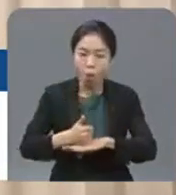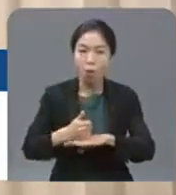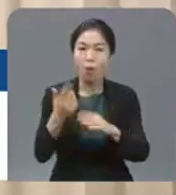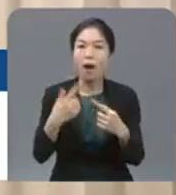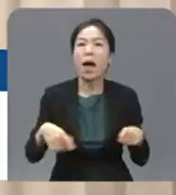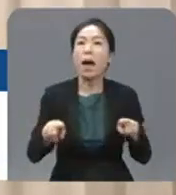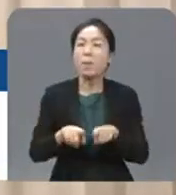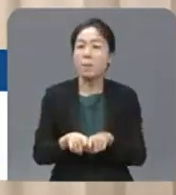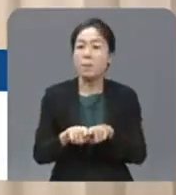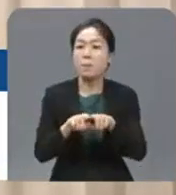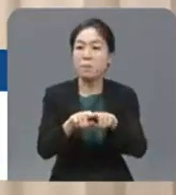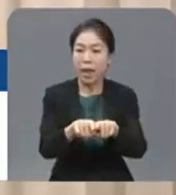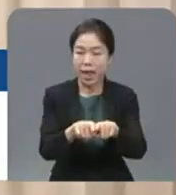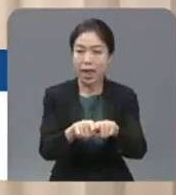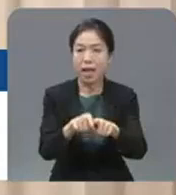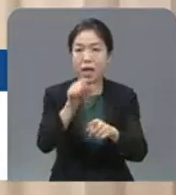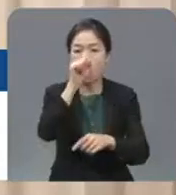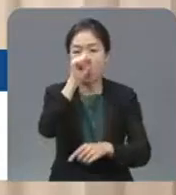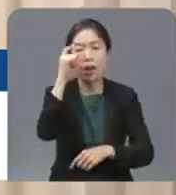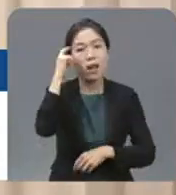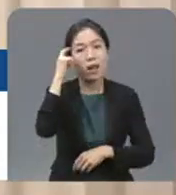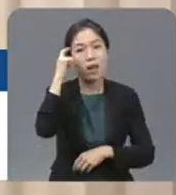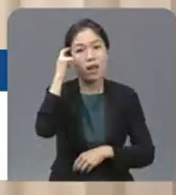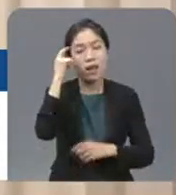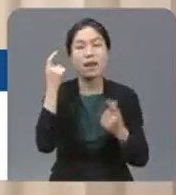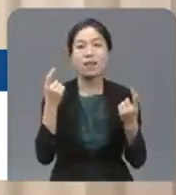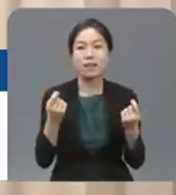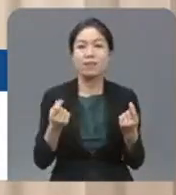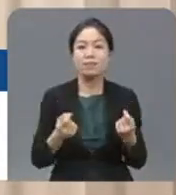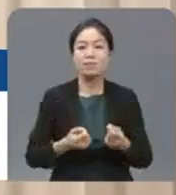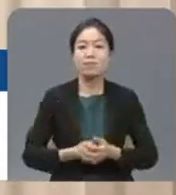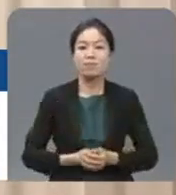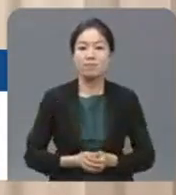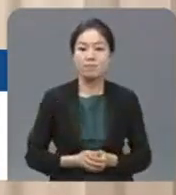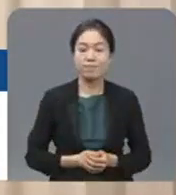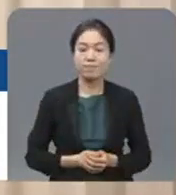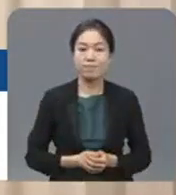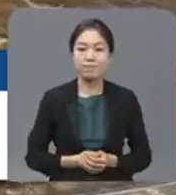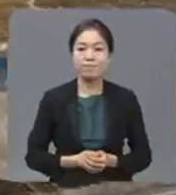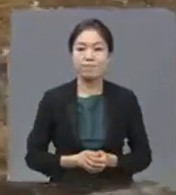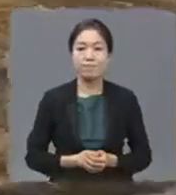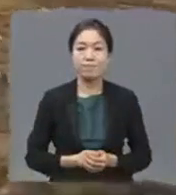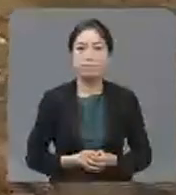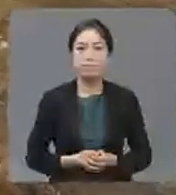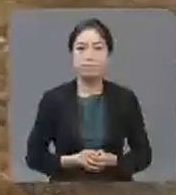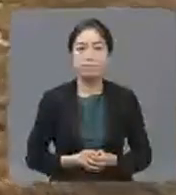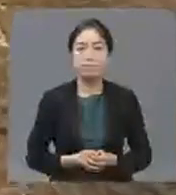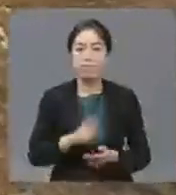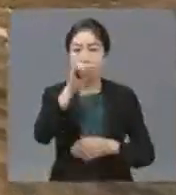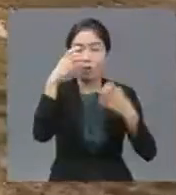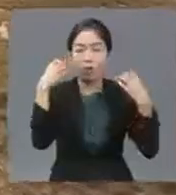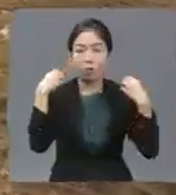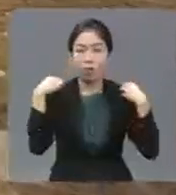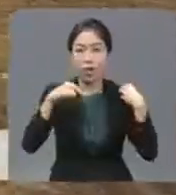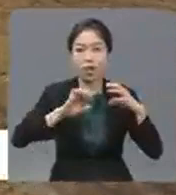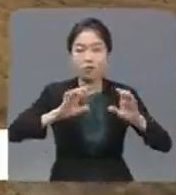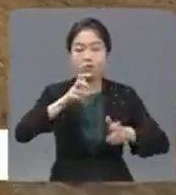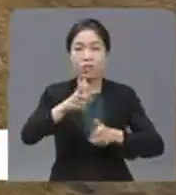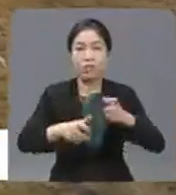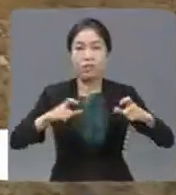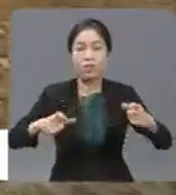좋은 성과를 우리가 같이 만들어냈으면 좋겠다 정부가 새만금